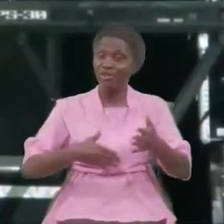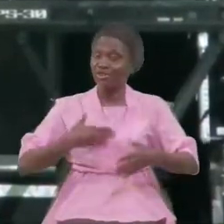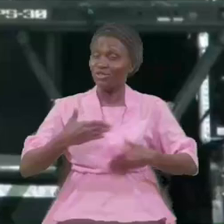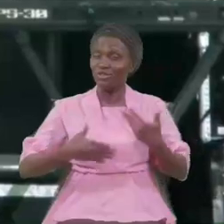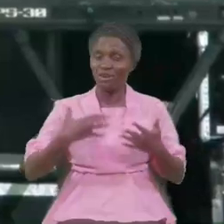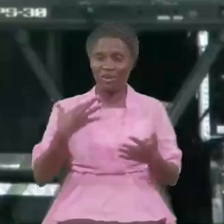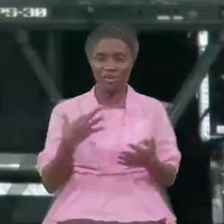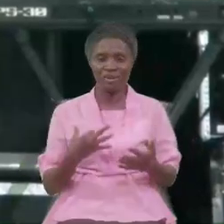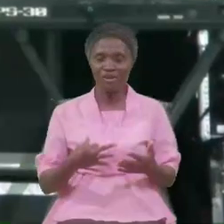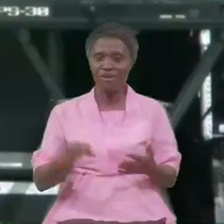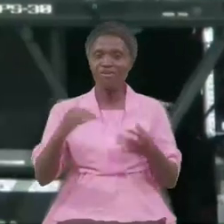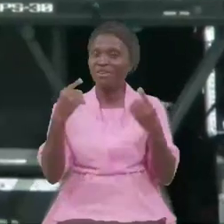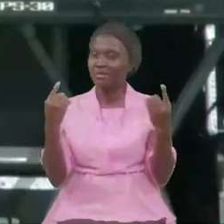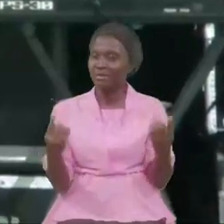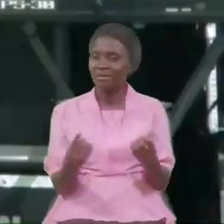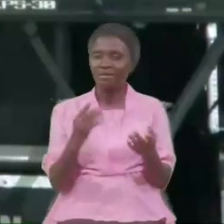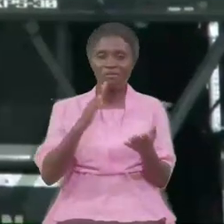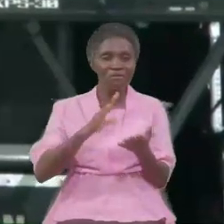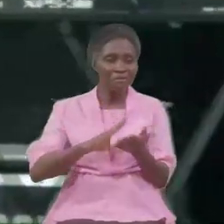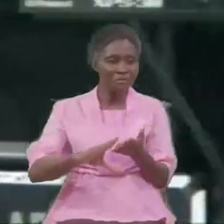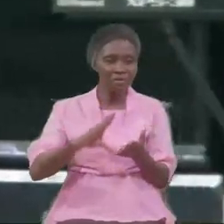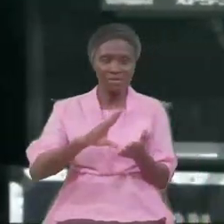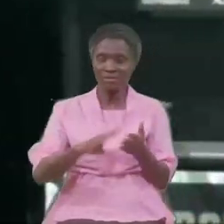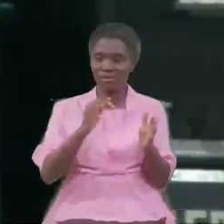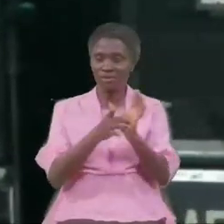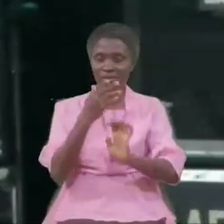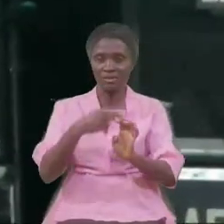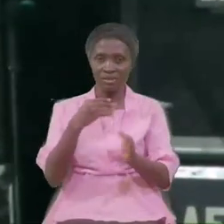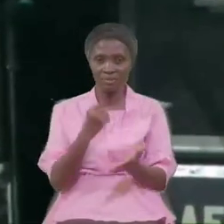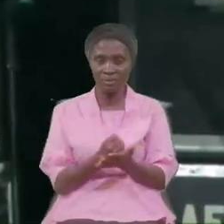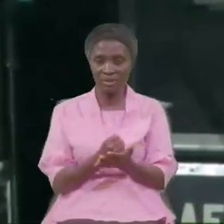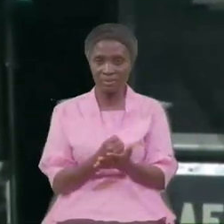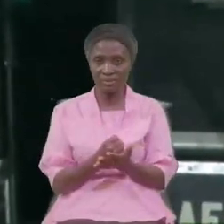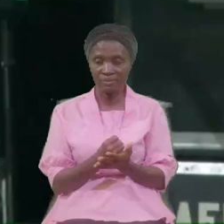Il vous accordera la joie des péchés pardonnés.